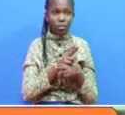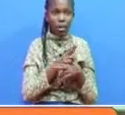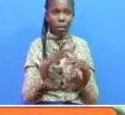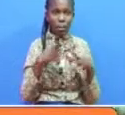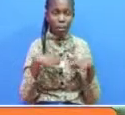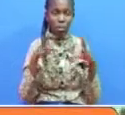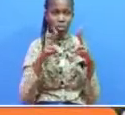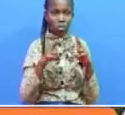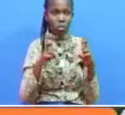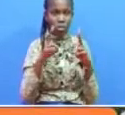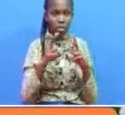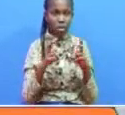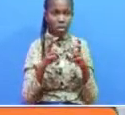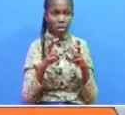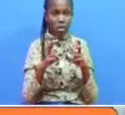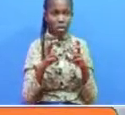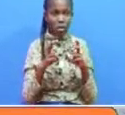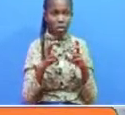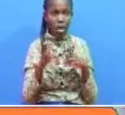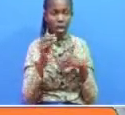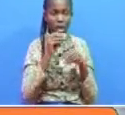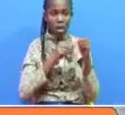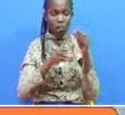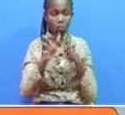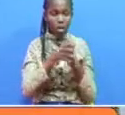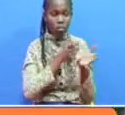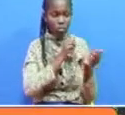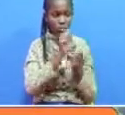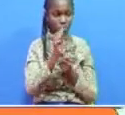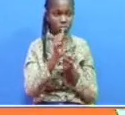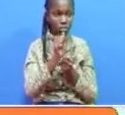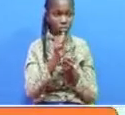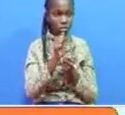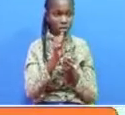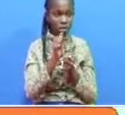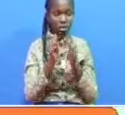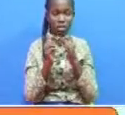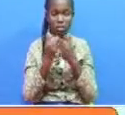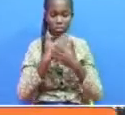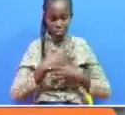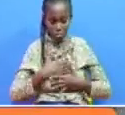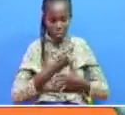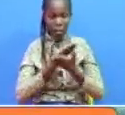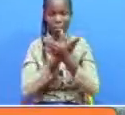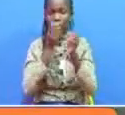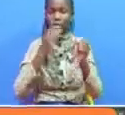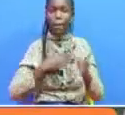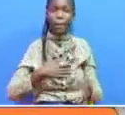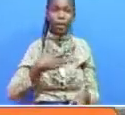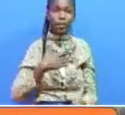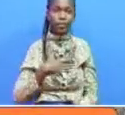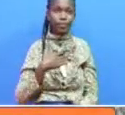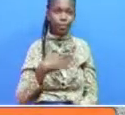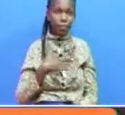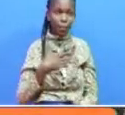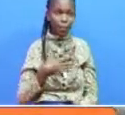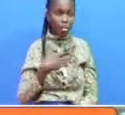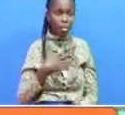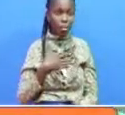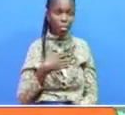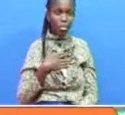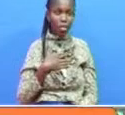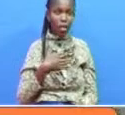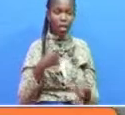watu ambao watafuruga uchaguzi. Tunamwambia bwana rais, tafadhali, hakuna haja ya